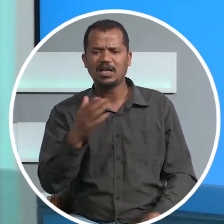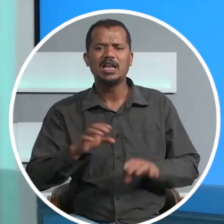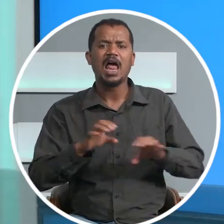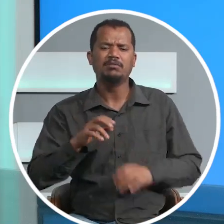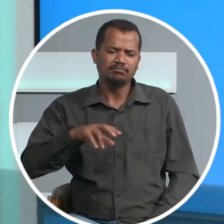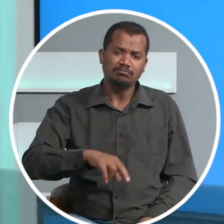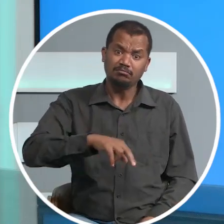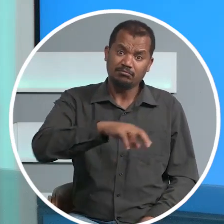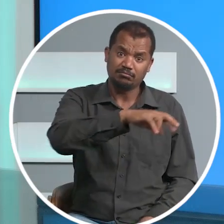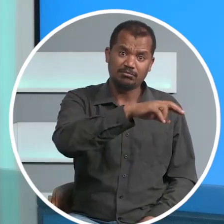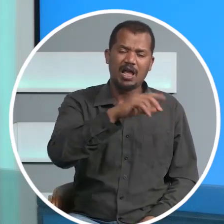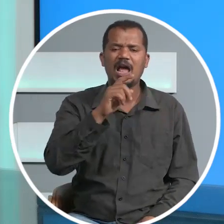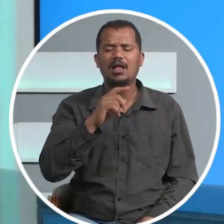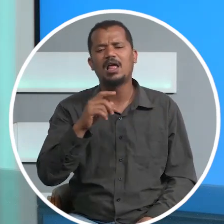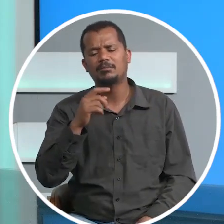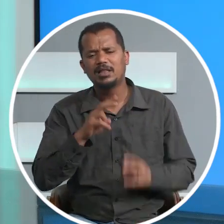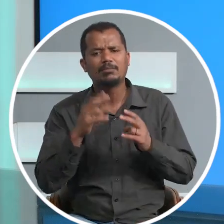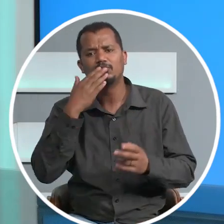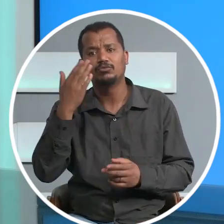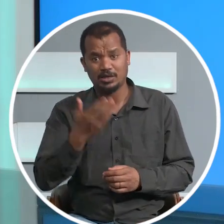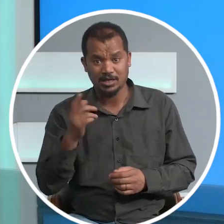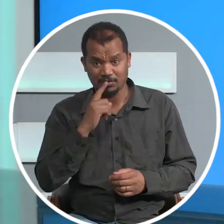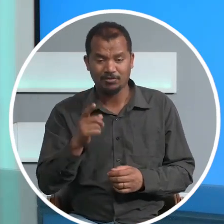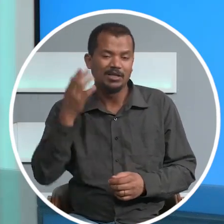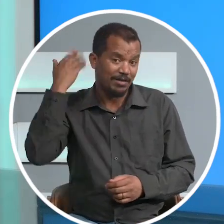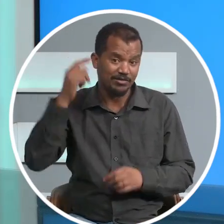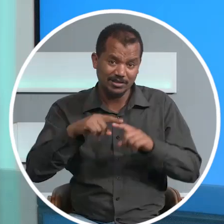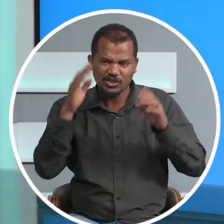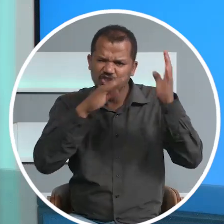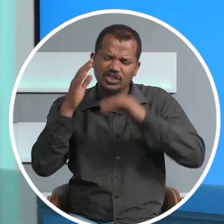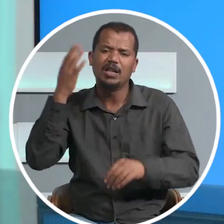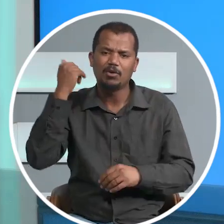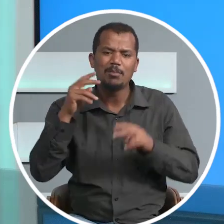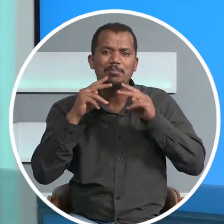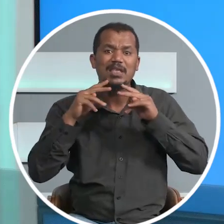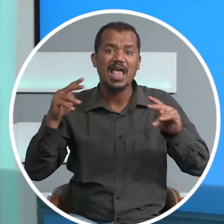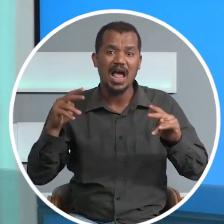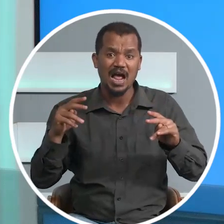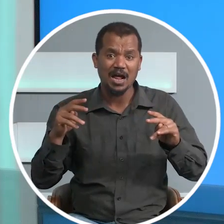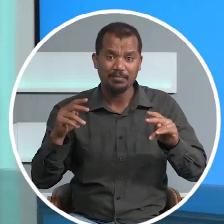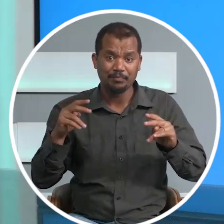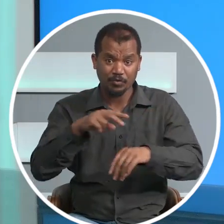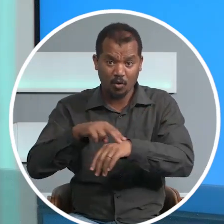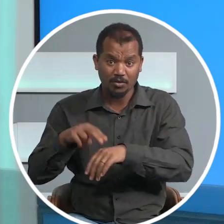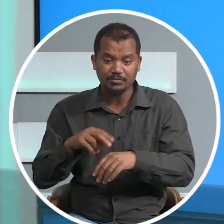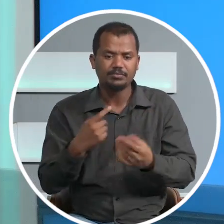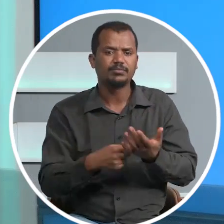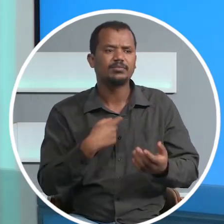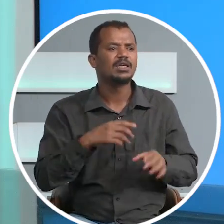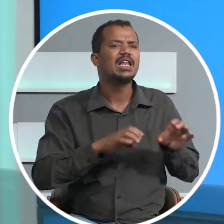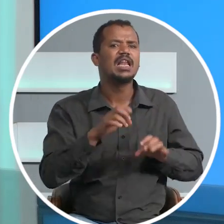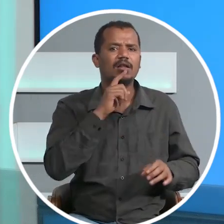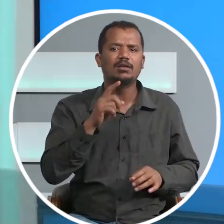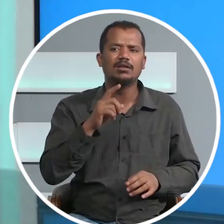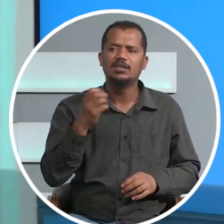ላድርግ እያሉ ሲሄዱ አንዳንድ ነገር ነው። ግን የቻለንጅ ነበረው። የሚዲያ ተቋማት እነዚህ እንደዚህ